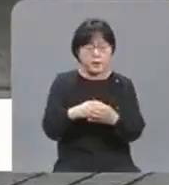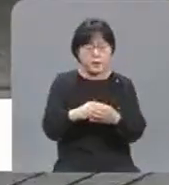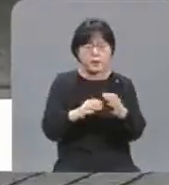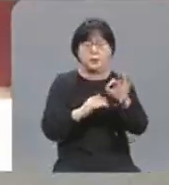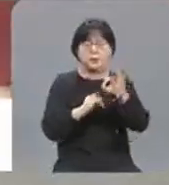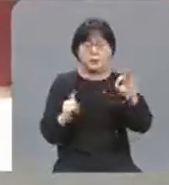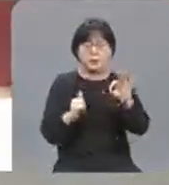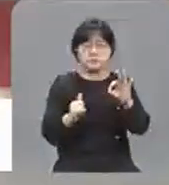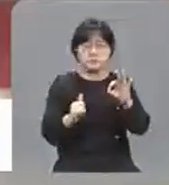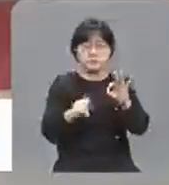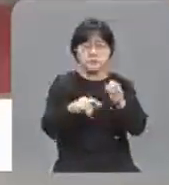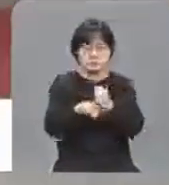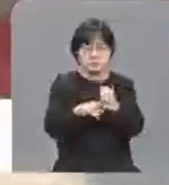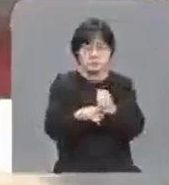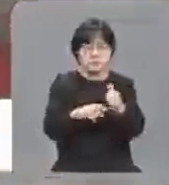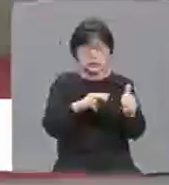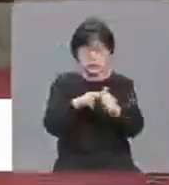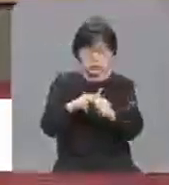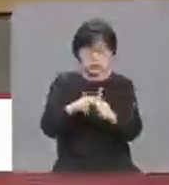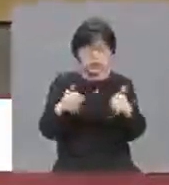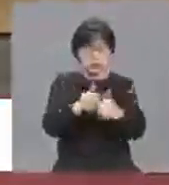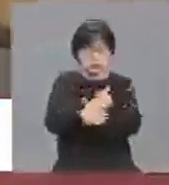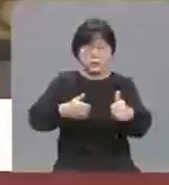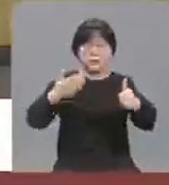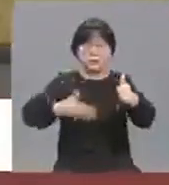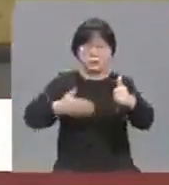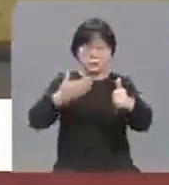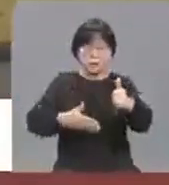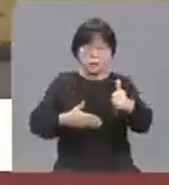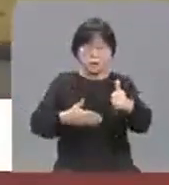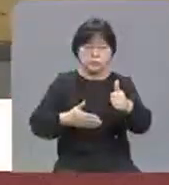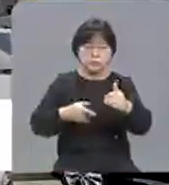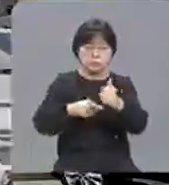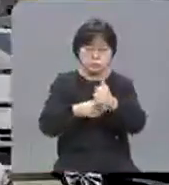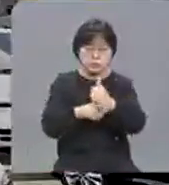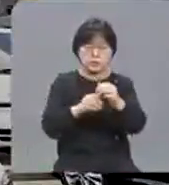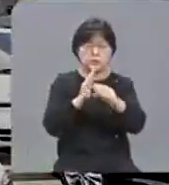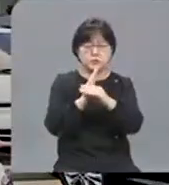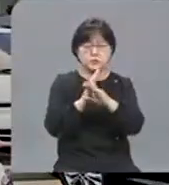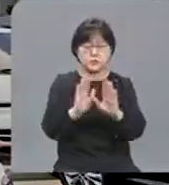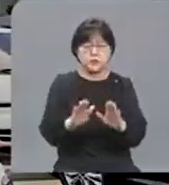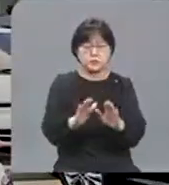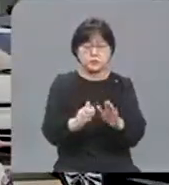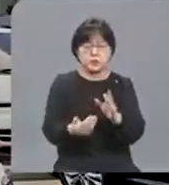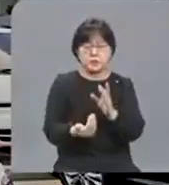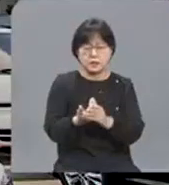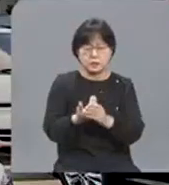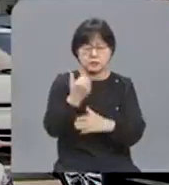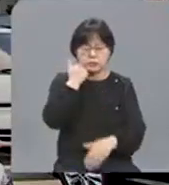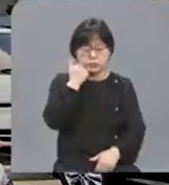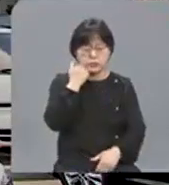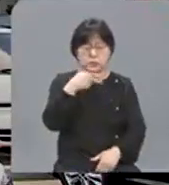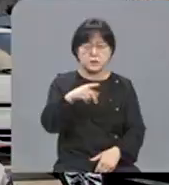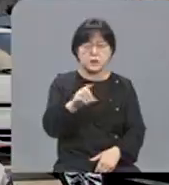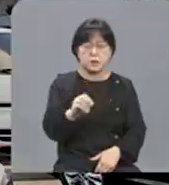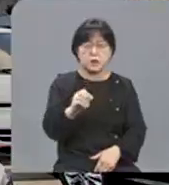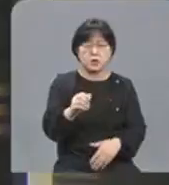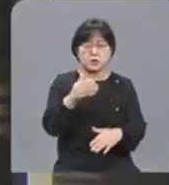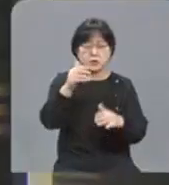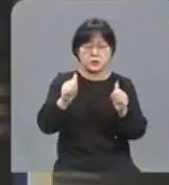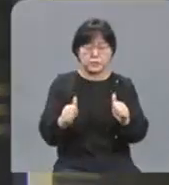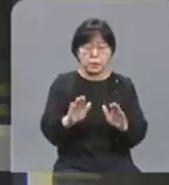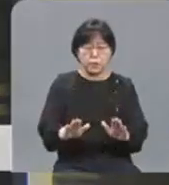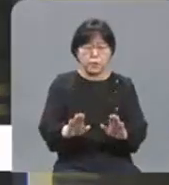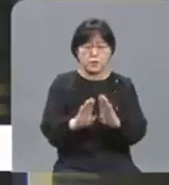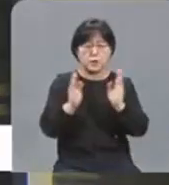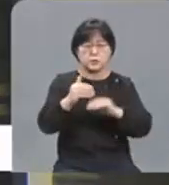10여명이 수 편의 제공이나 인사 청탁으로 수사 선상에 올라 있습니다 이번 사건의 핵심 미물인 성씨에 대한 결심 공판이 오늘